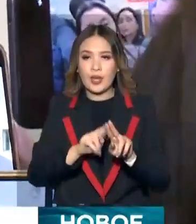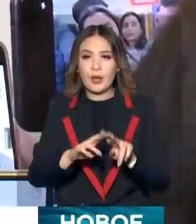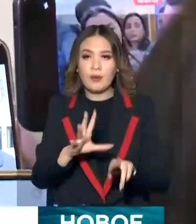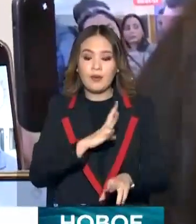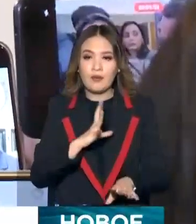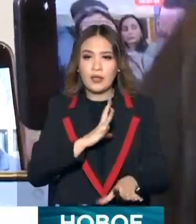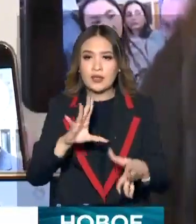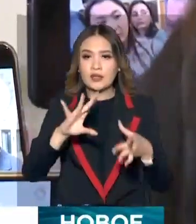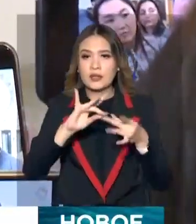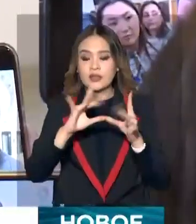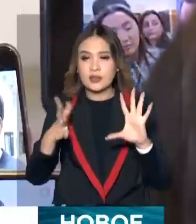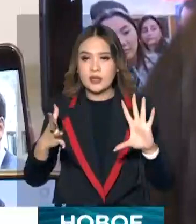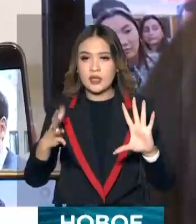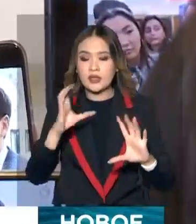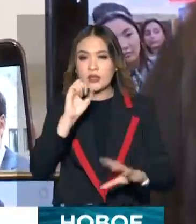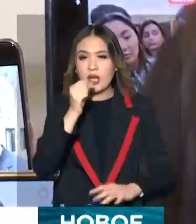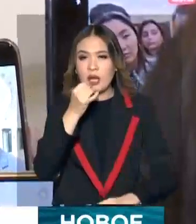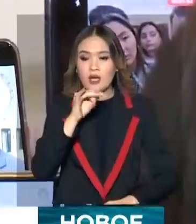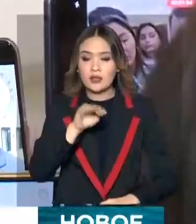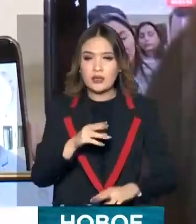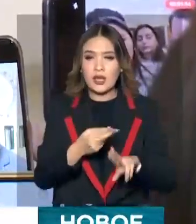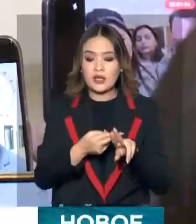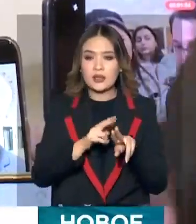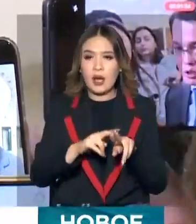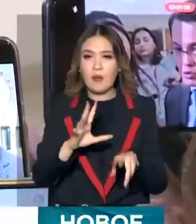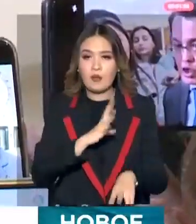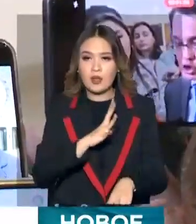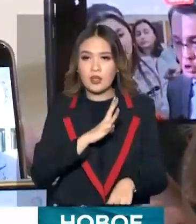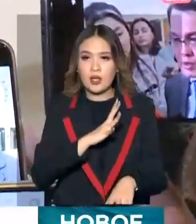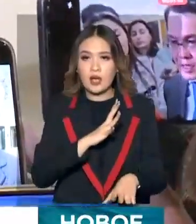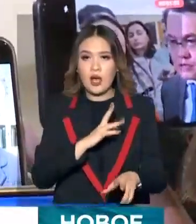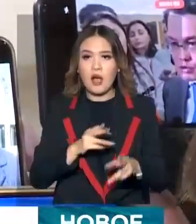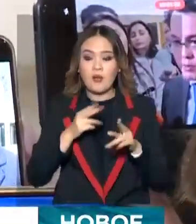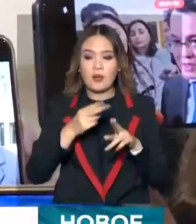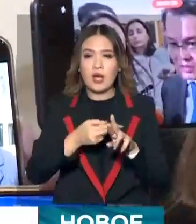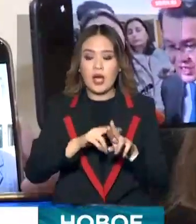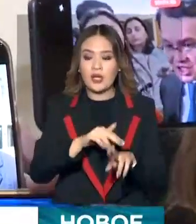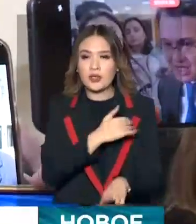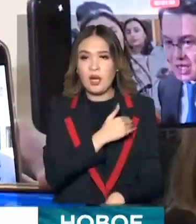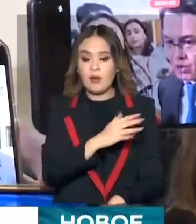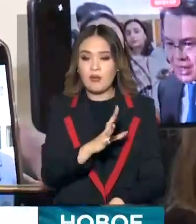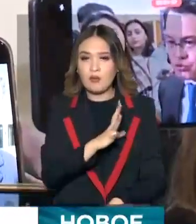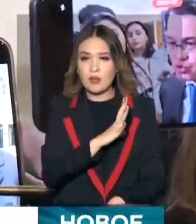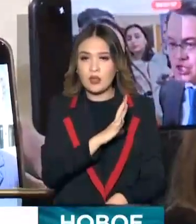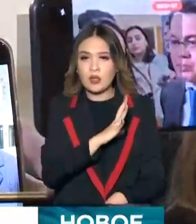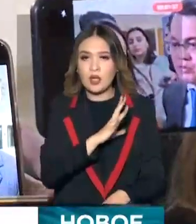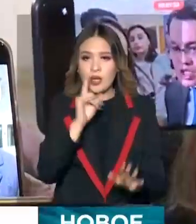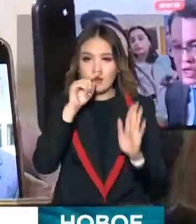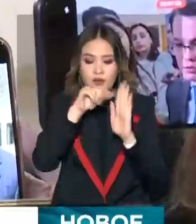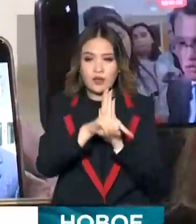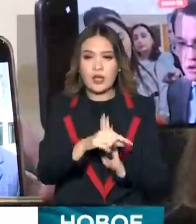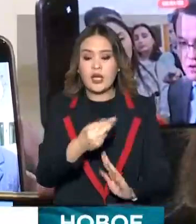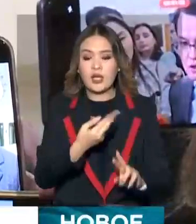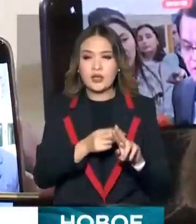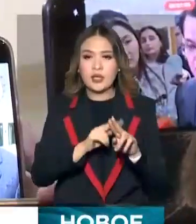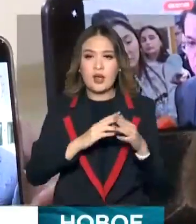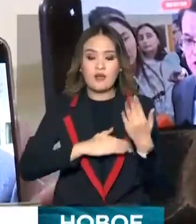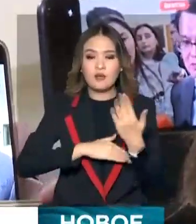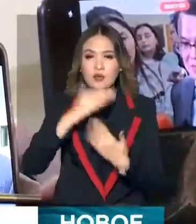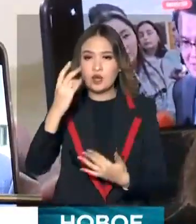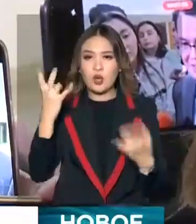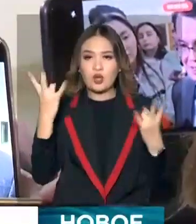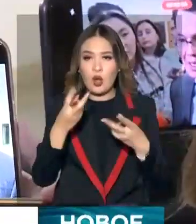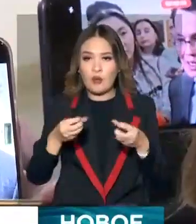сайты СМИ были определенные атаки. Поэтому, чтобы это все предотвращать, нам нужно повышать свой уровень